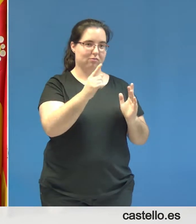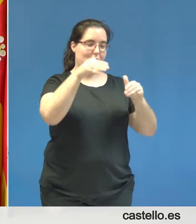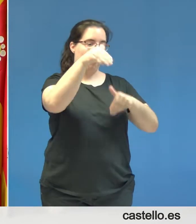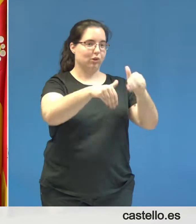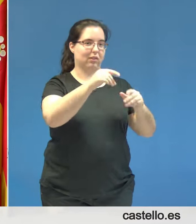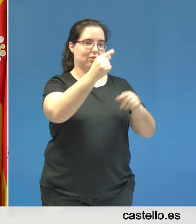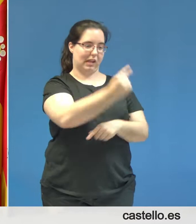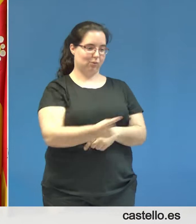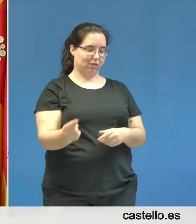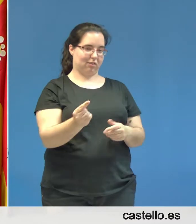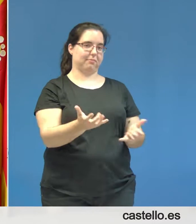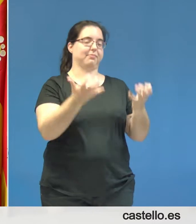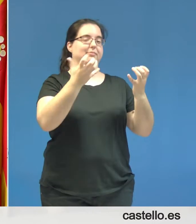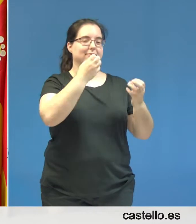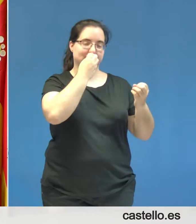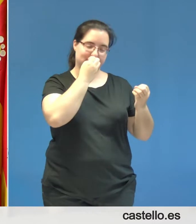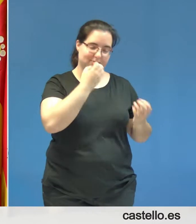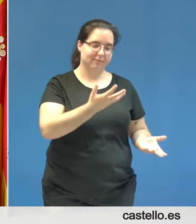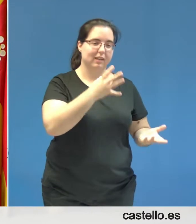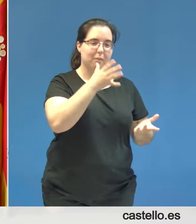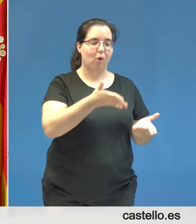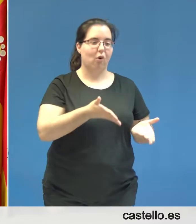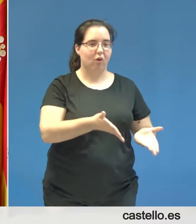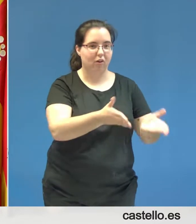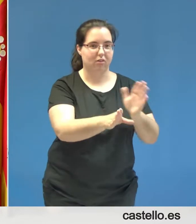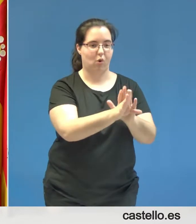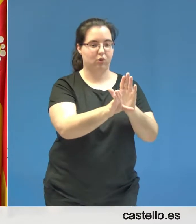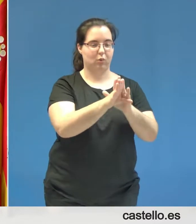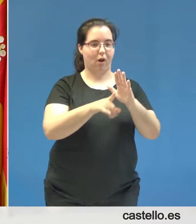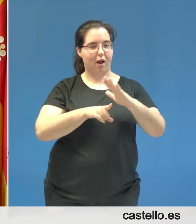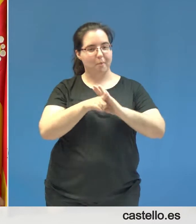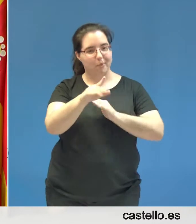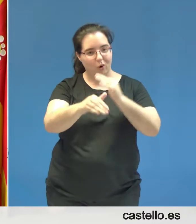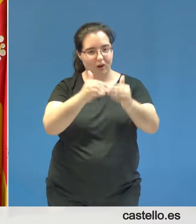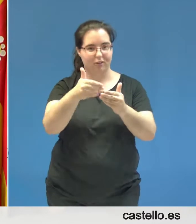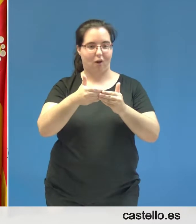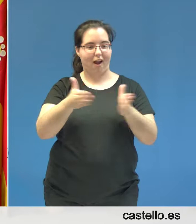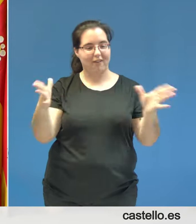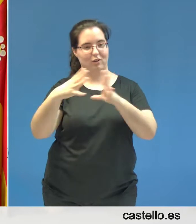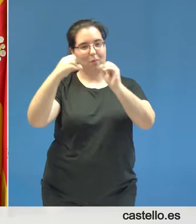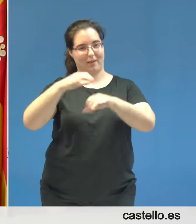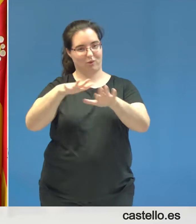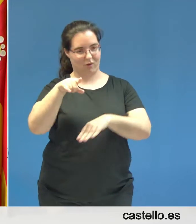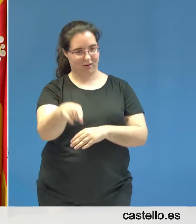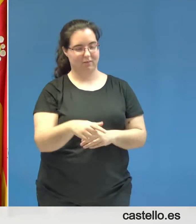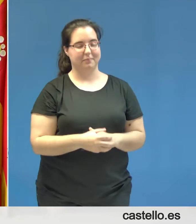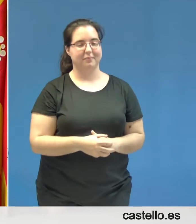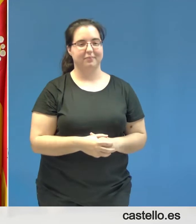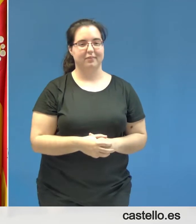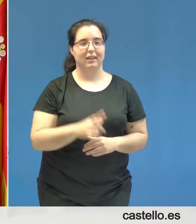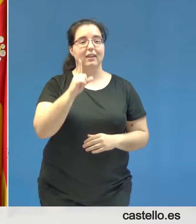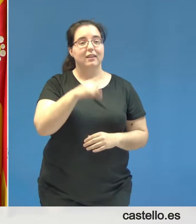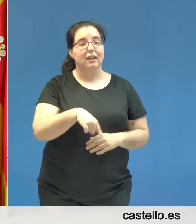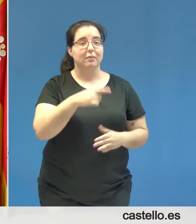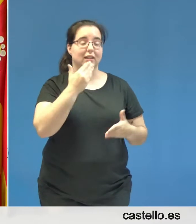eleccions perquè li permetran seguir la senda progressista oberta amb el Pacte del Grau. En tercer lloc, també